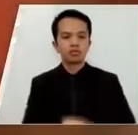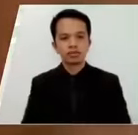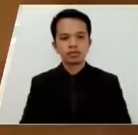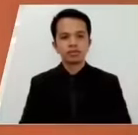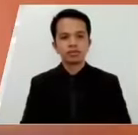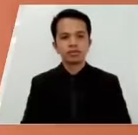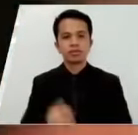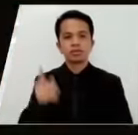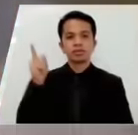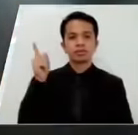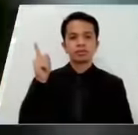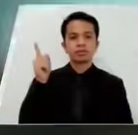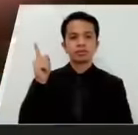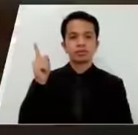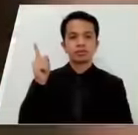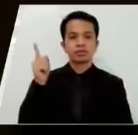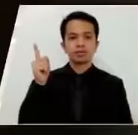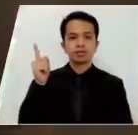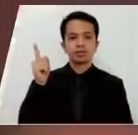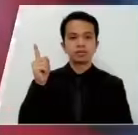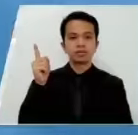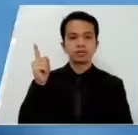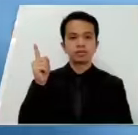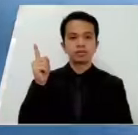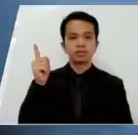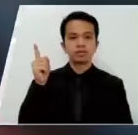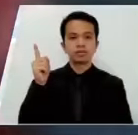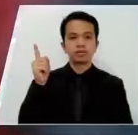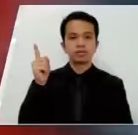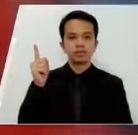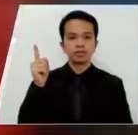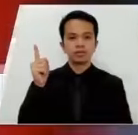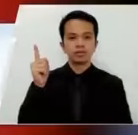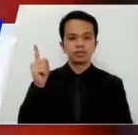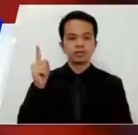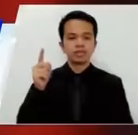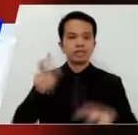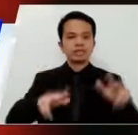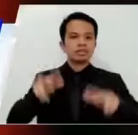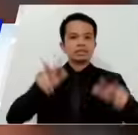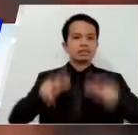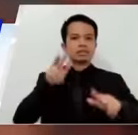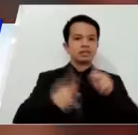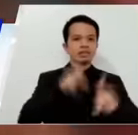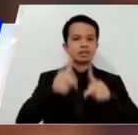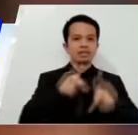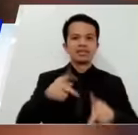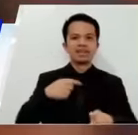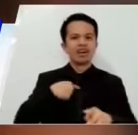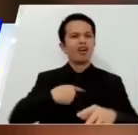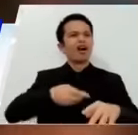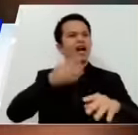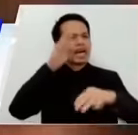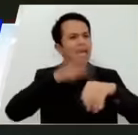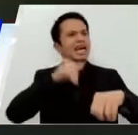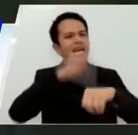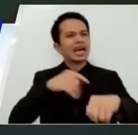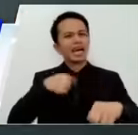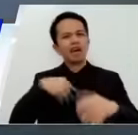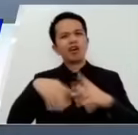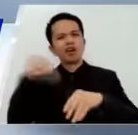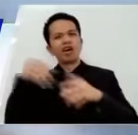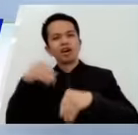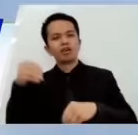para po! Kuya, para! Kasabi ko para! Kuya, lapas na ako, kuya! Ayon sa isa sa mga pasahero, nung